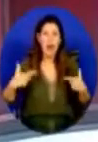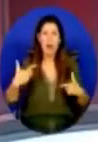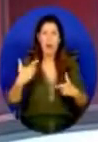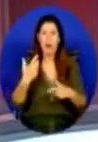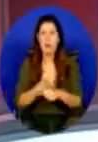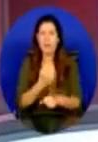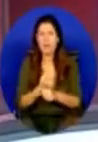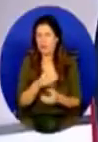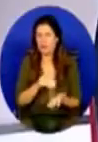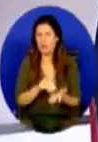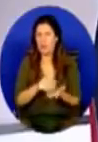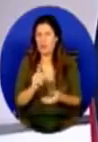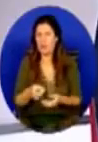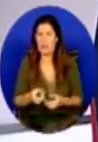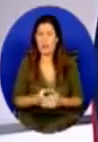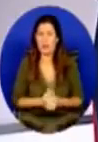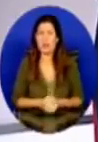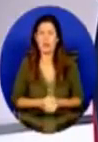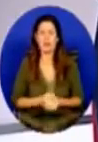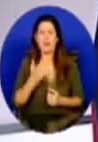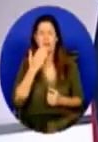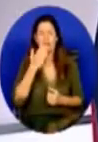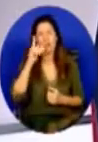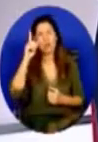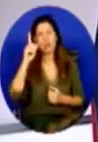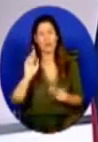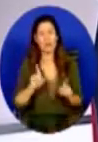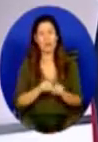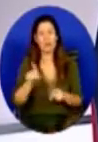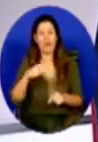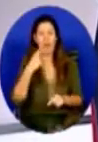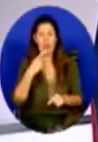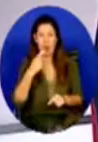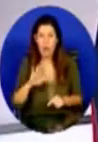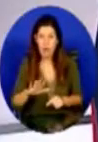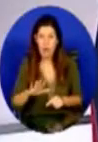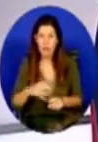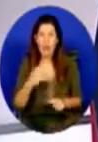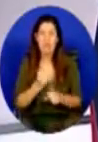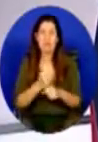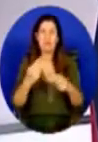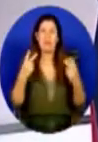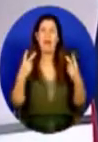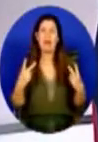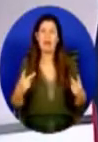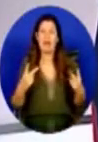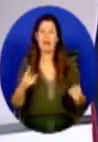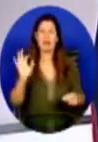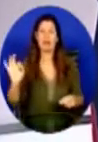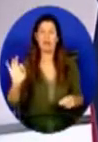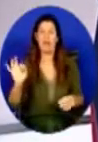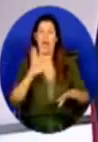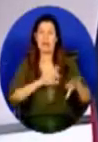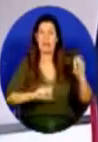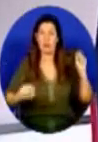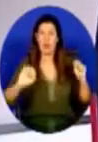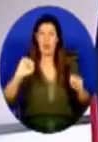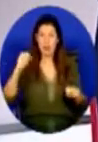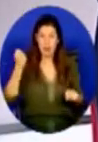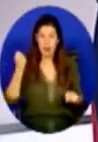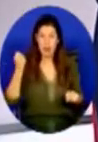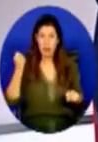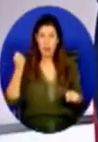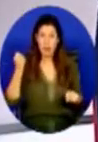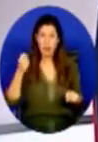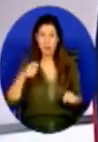מה ולמה? ברוך השם, כמו שאמרת, המשימה העיקרית של ההסתדרות הציונית, שהיא גם